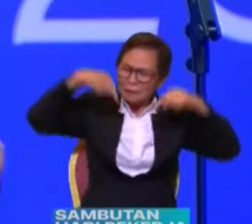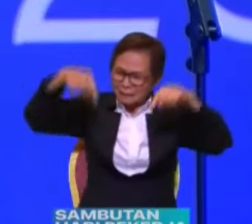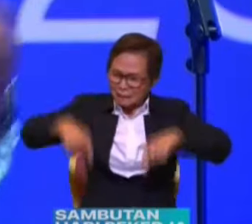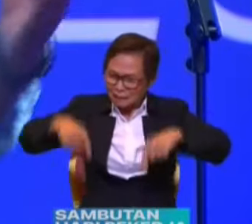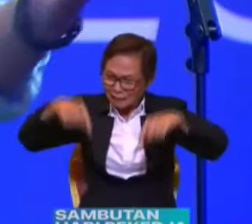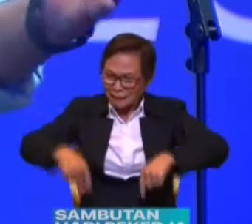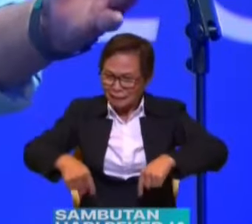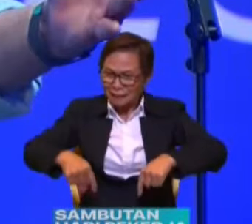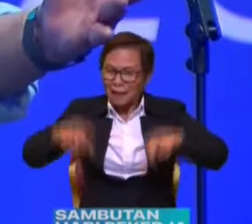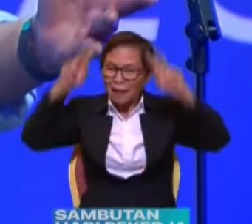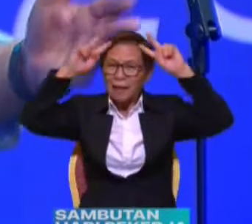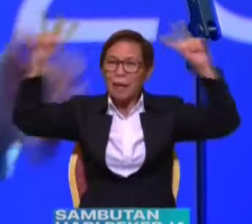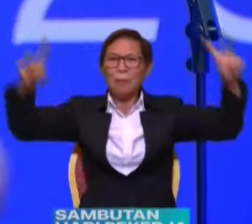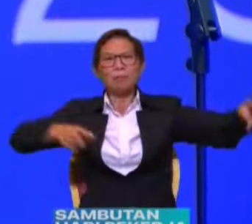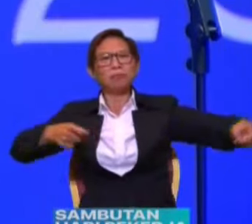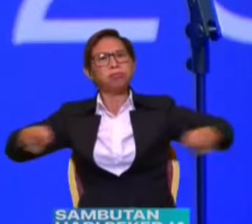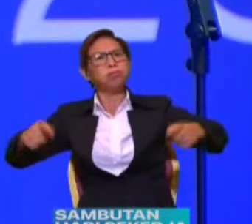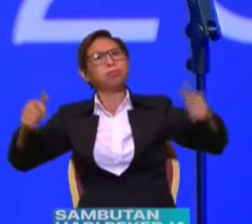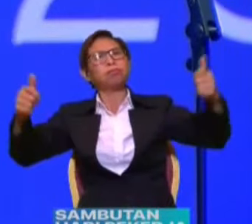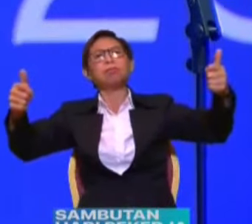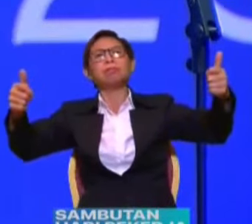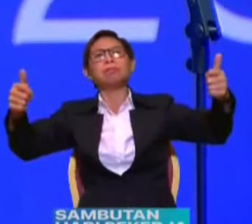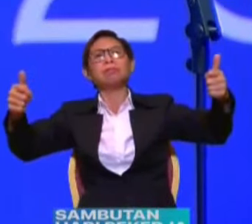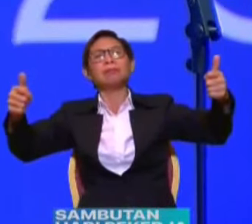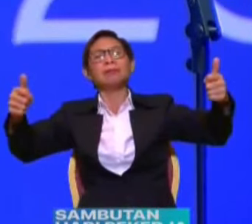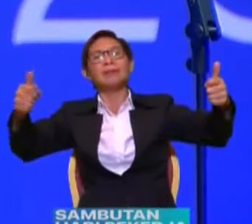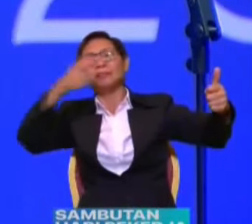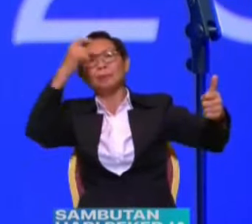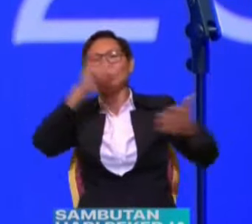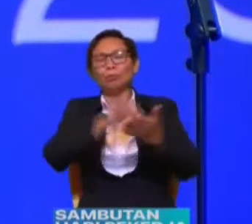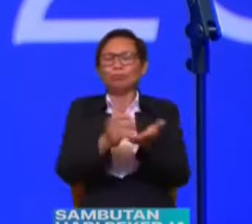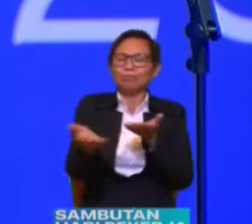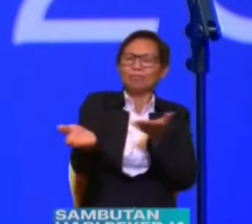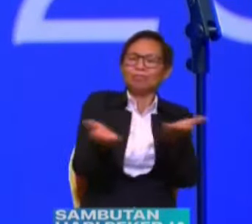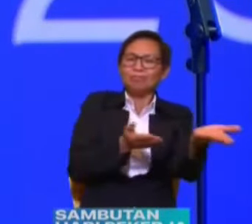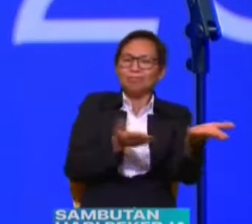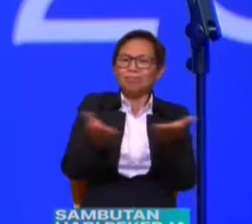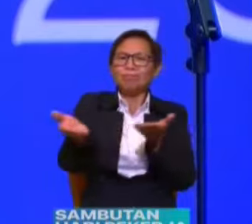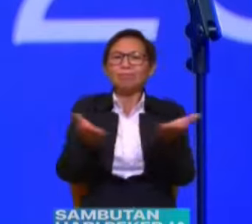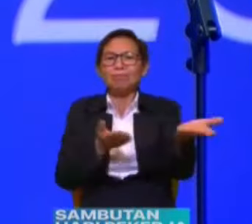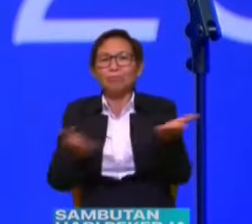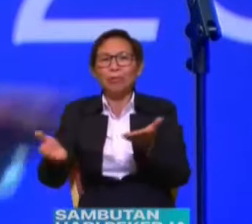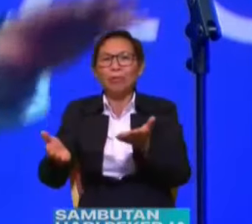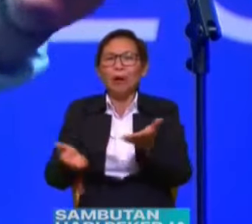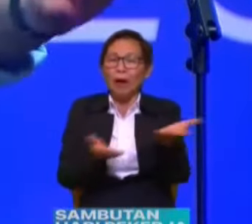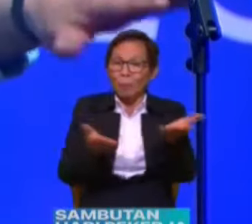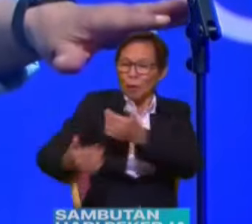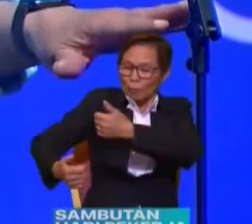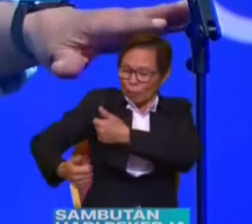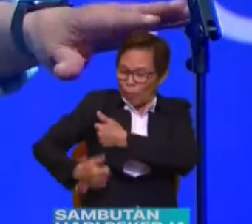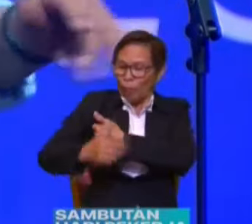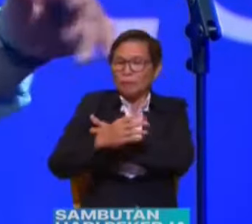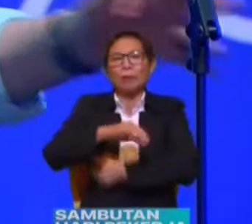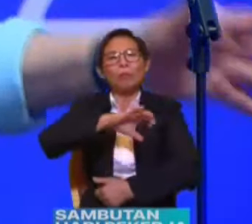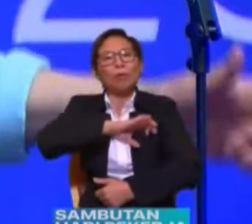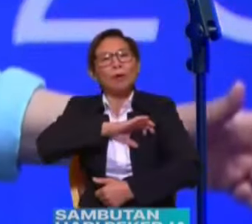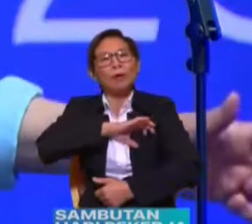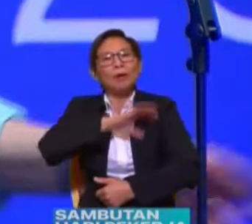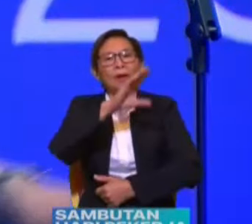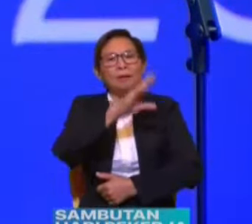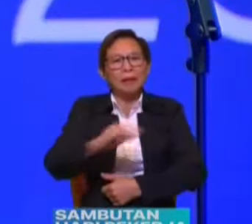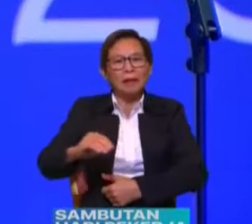keadaan keamanan terkawal. Jadi sebab itu layanan kita kepada pasukan angkatan tentera dan polis dan